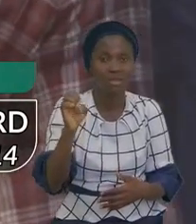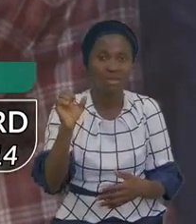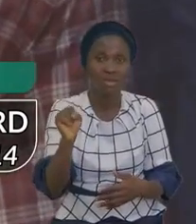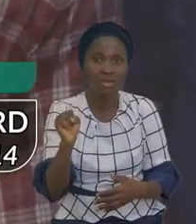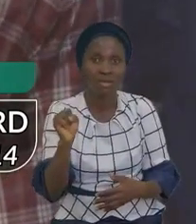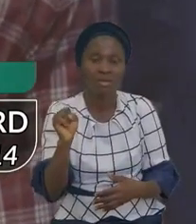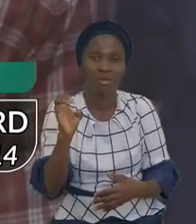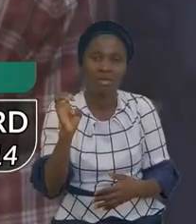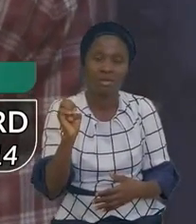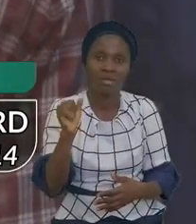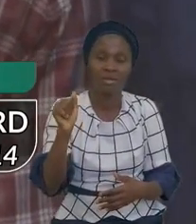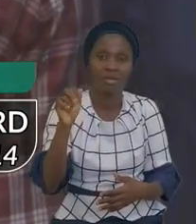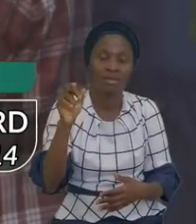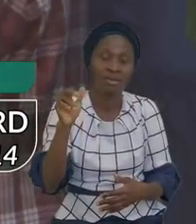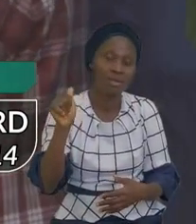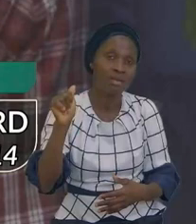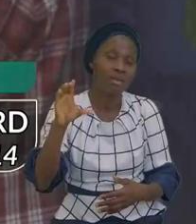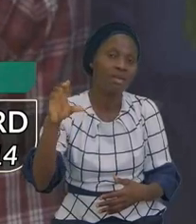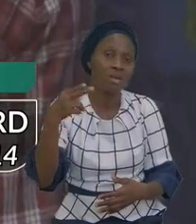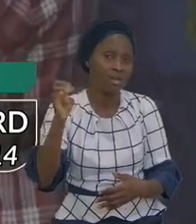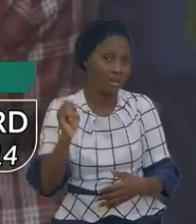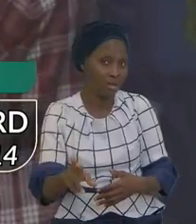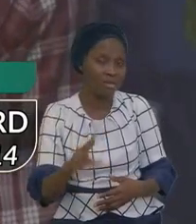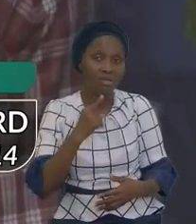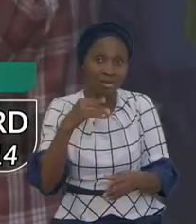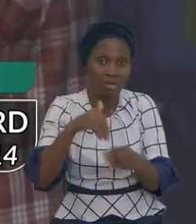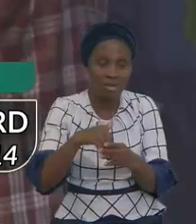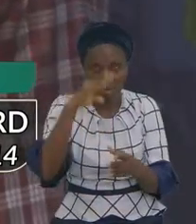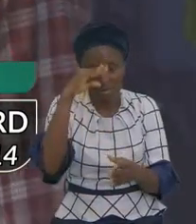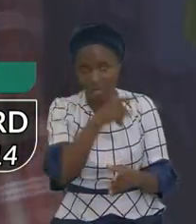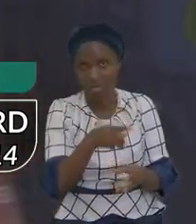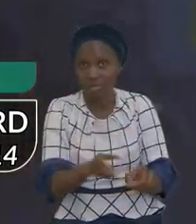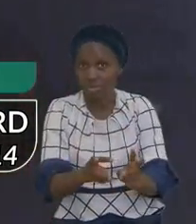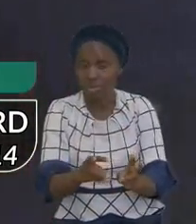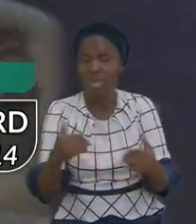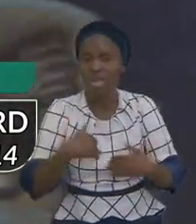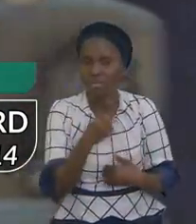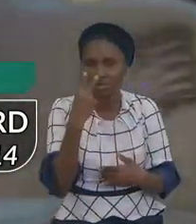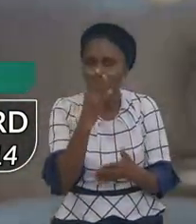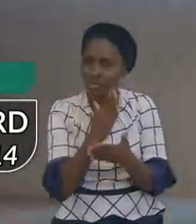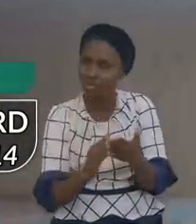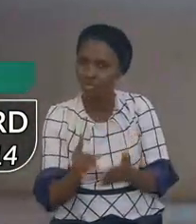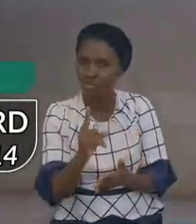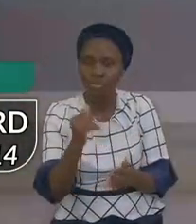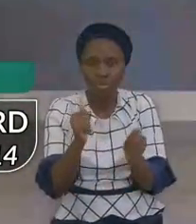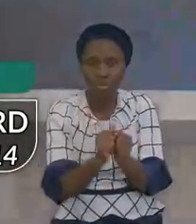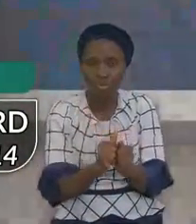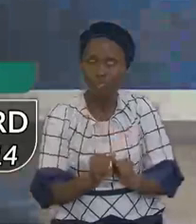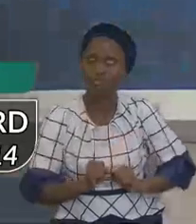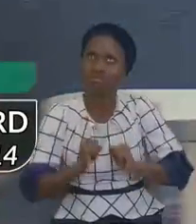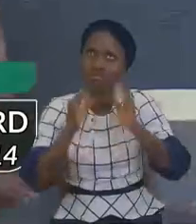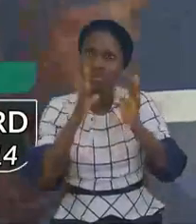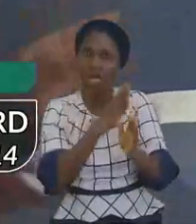Est-ce que tu vois quelqu'un qui a la consécration et qui a la concentration et